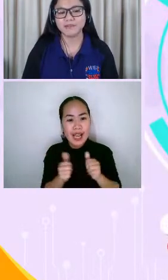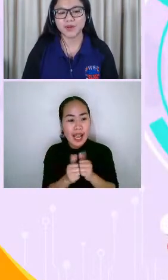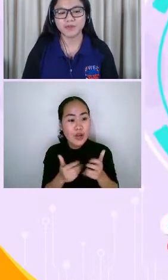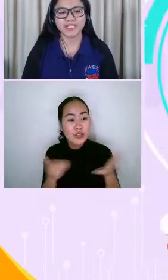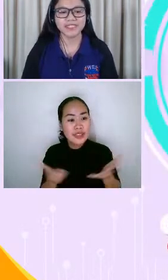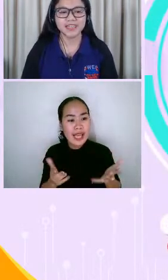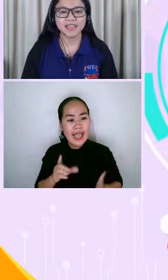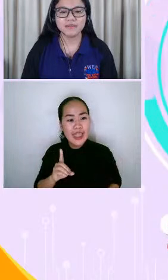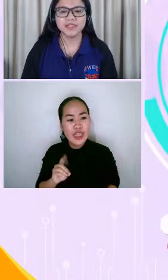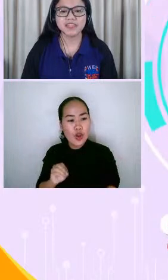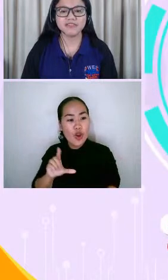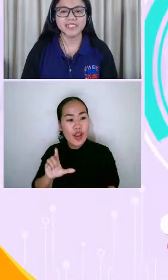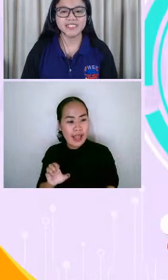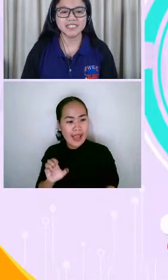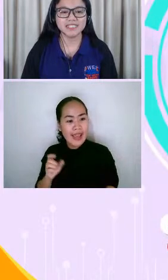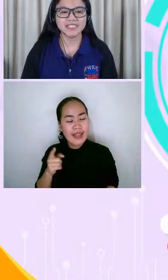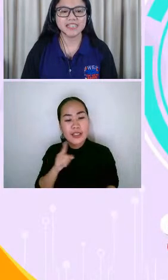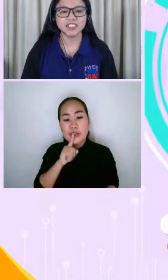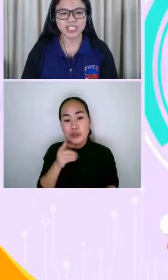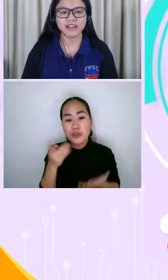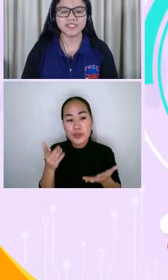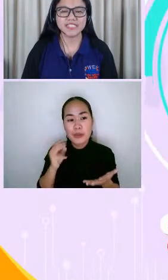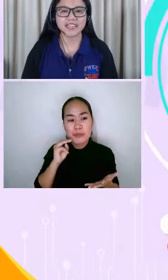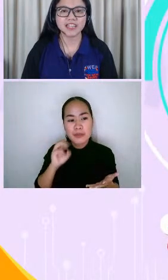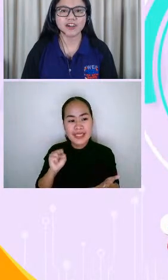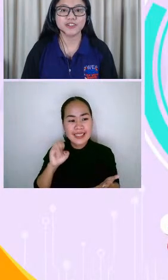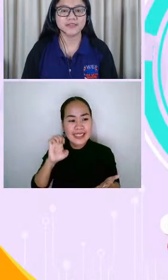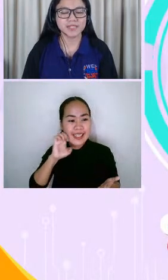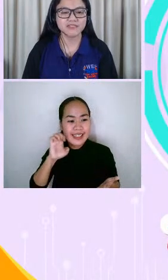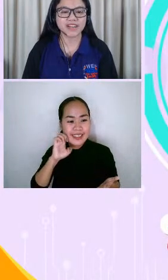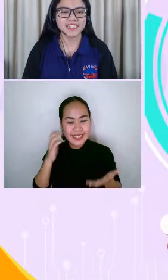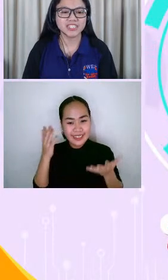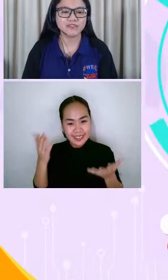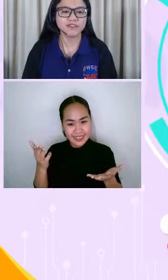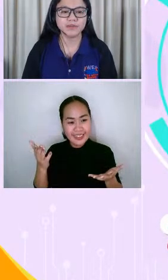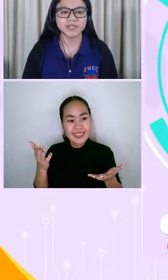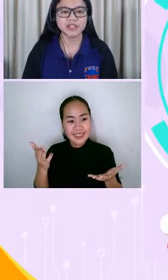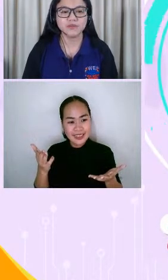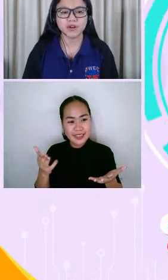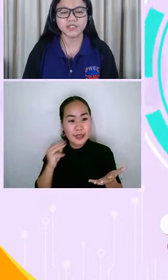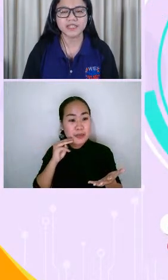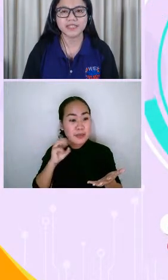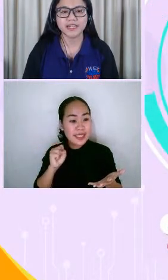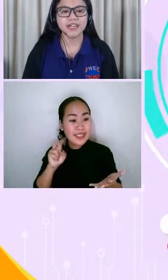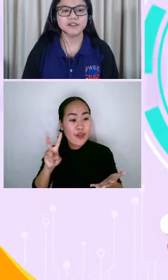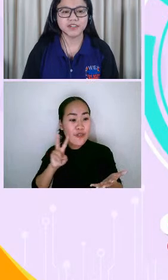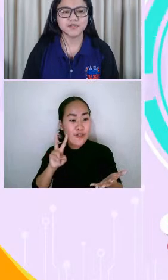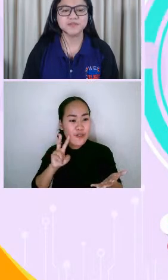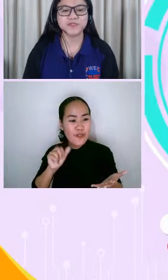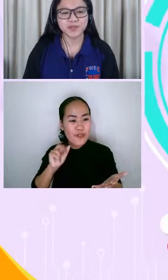Labor and Employment, Ms. Evangeline G. Avignante or Ms. Vange,